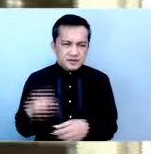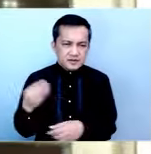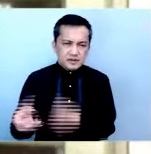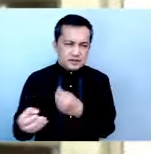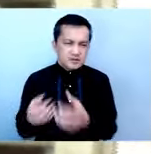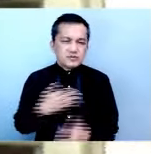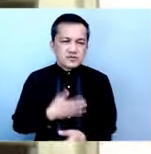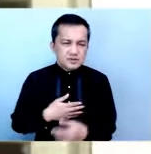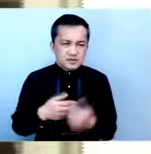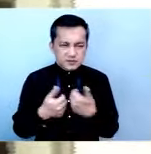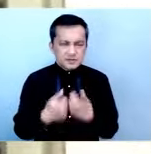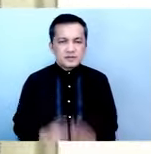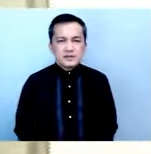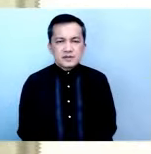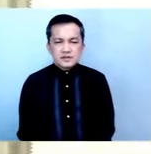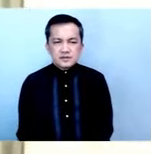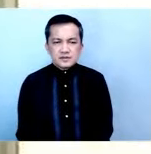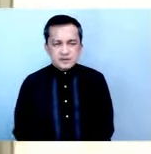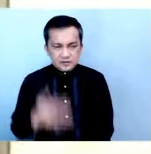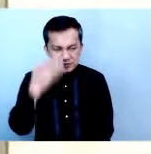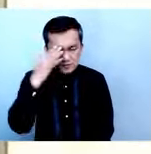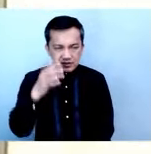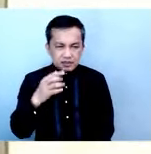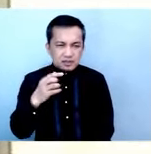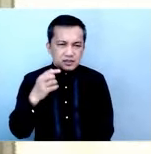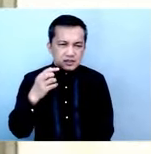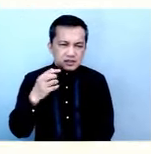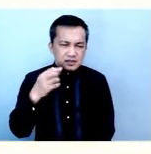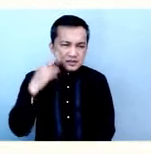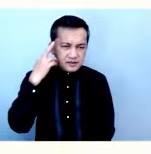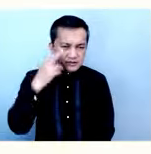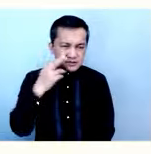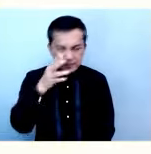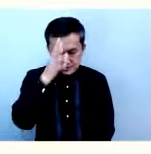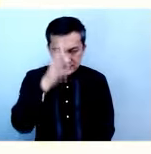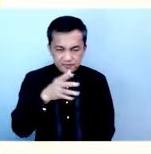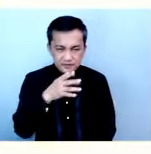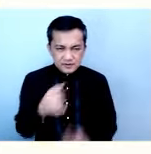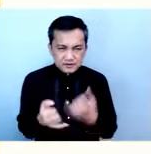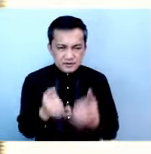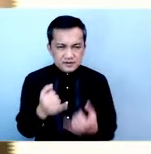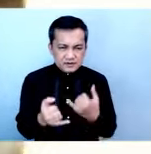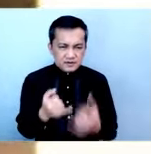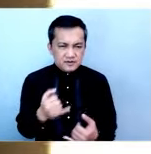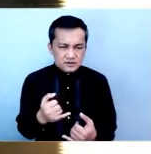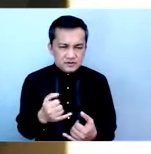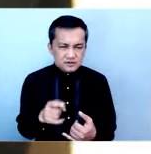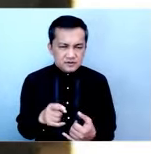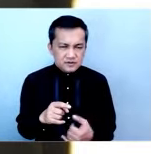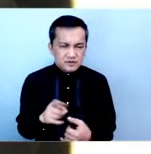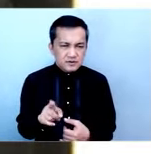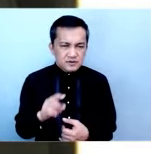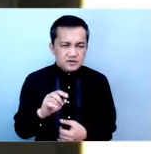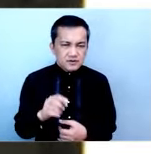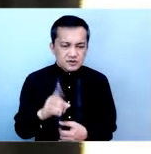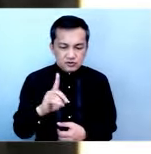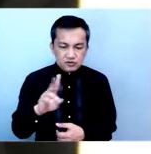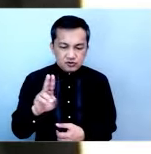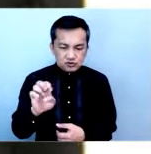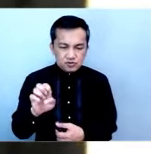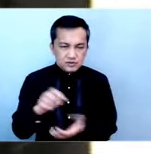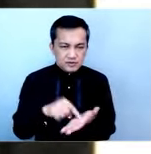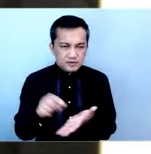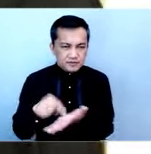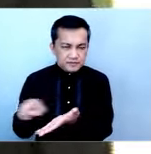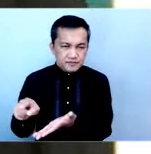Hindi ko na alam kung ano idadahilan ko sa parents ko. So, ang ending, kasi mag-juju na yung bayaran sa school, tapos yung mga bibili